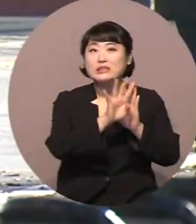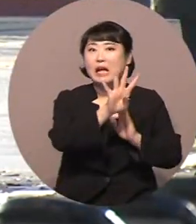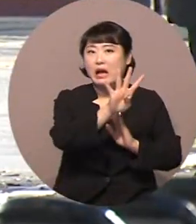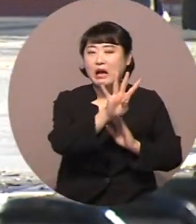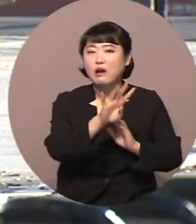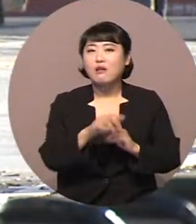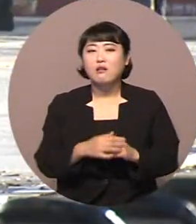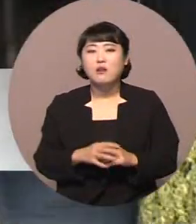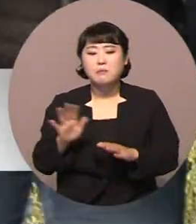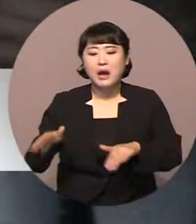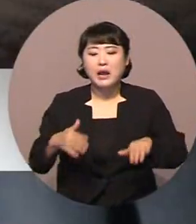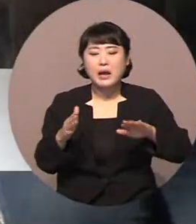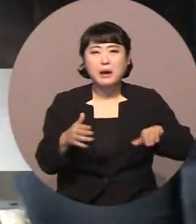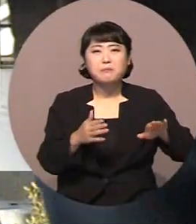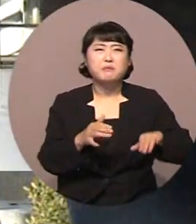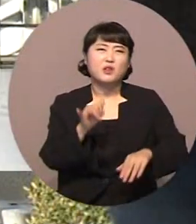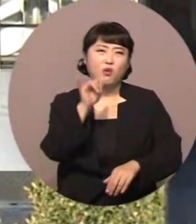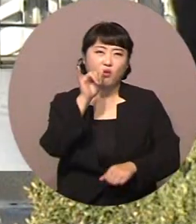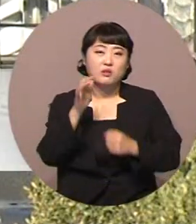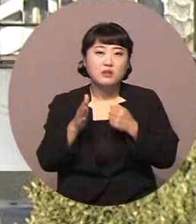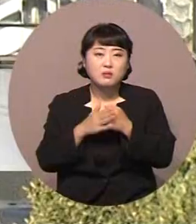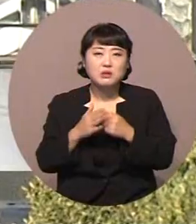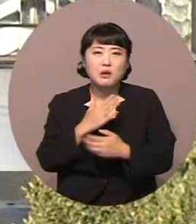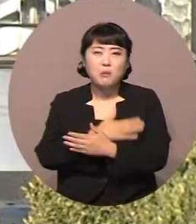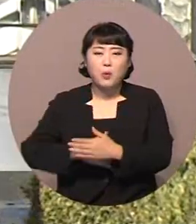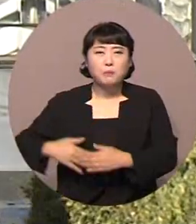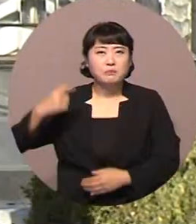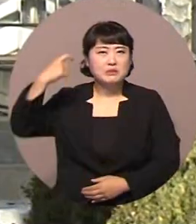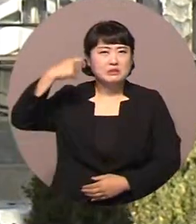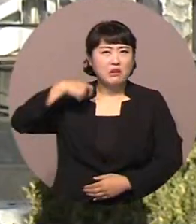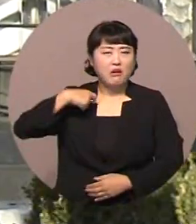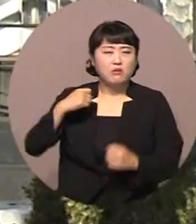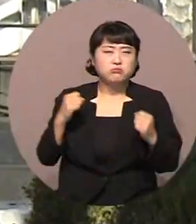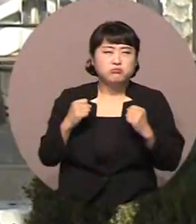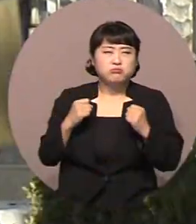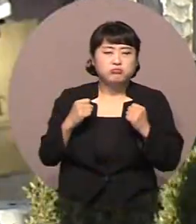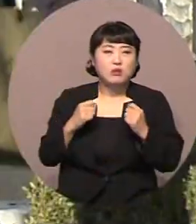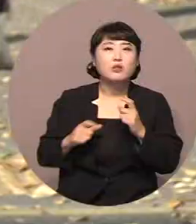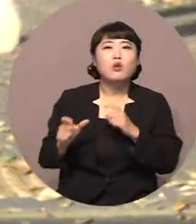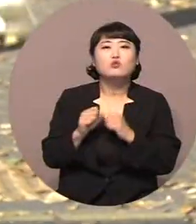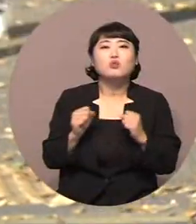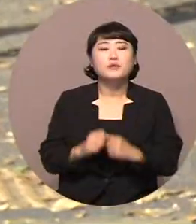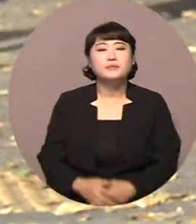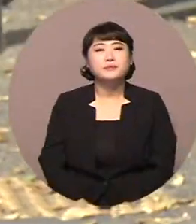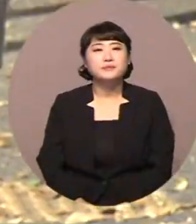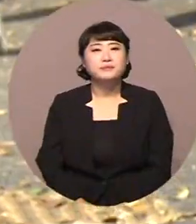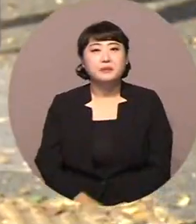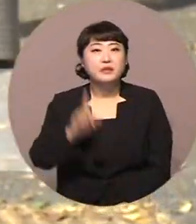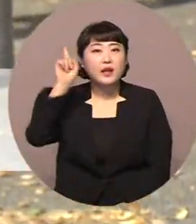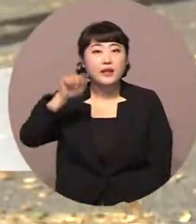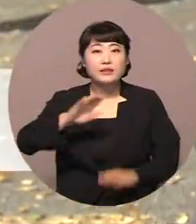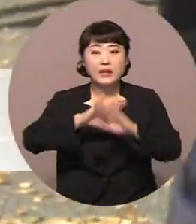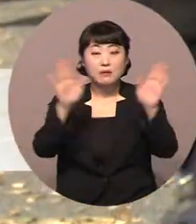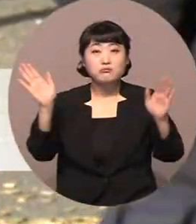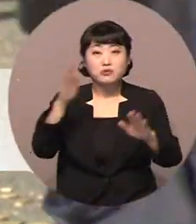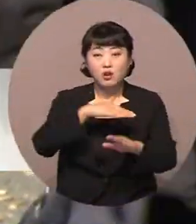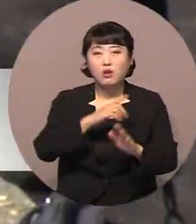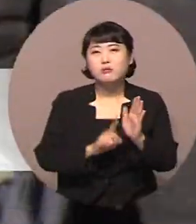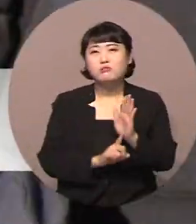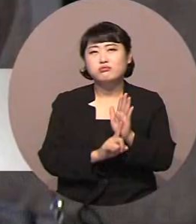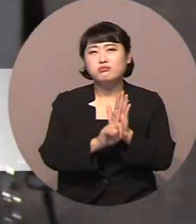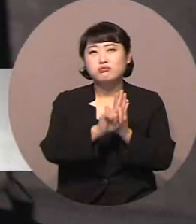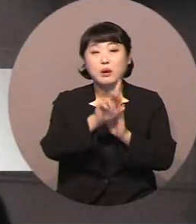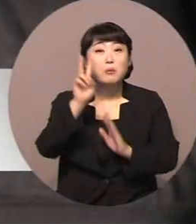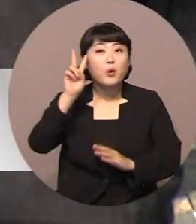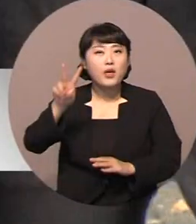보이고 바람이 약간 강하게 불어 체감 온도는 더 낮겠습니다 기상은 부터는 기온이 올라